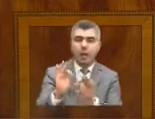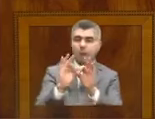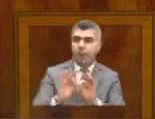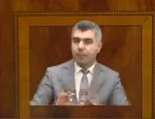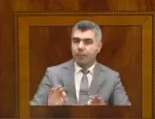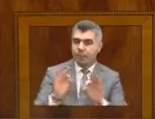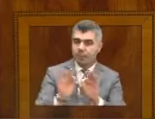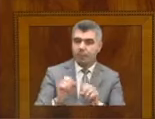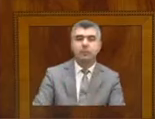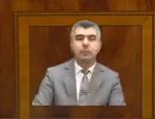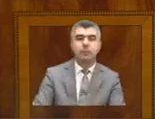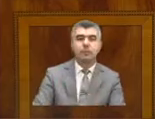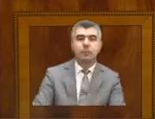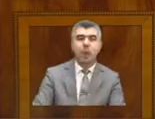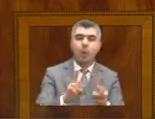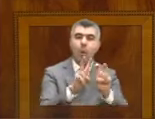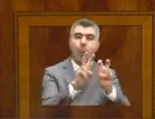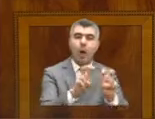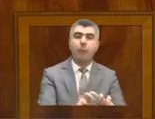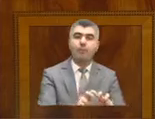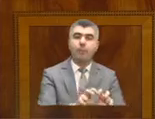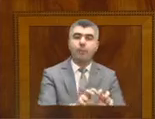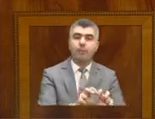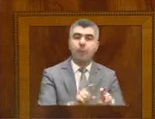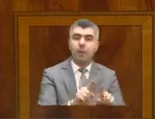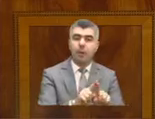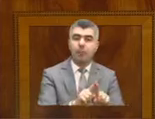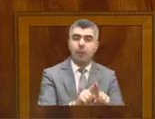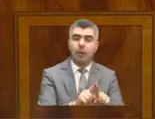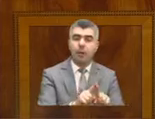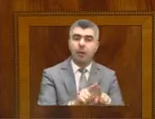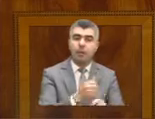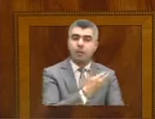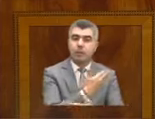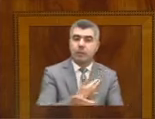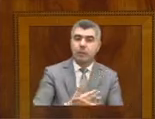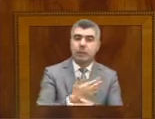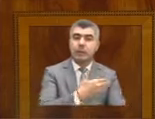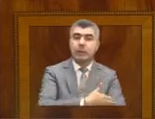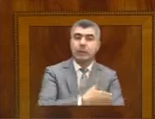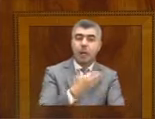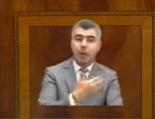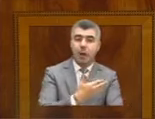وكذا وقف استيفاء رسوم الاستيراد من فاتح يناير إلى غاية